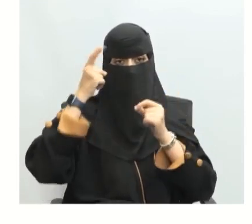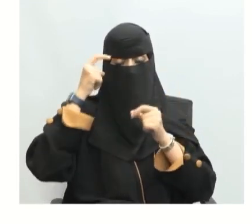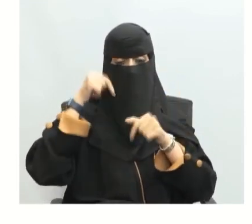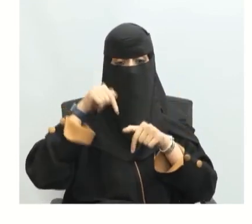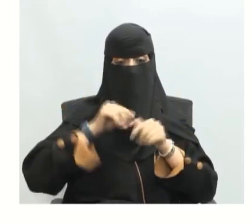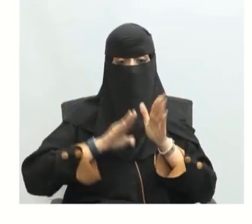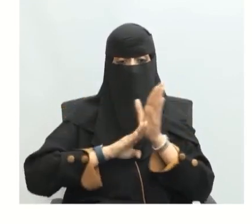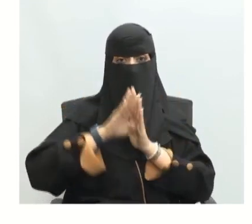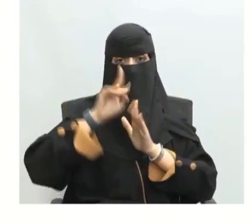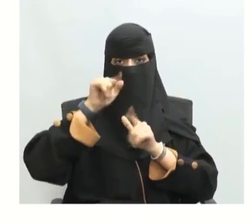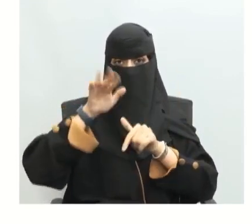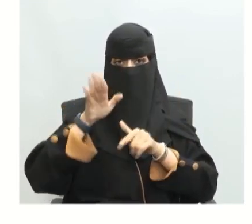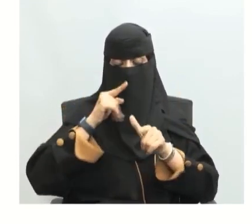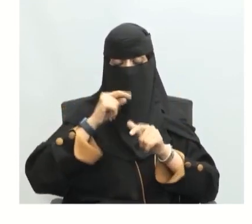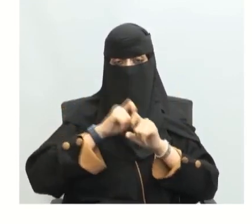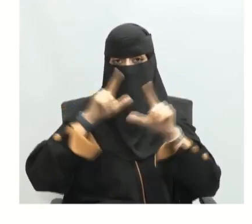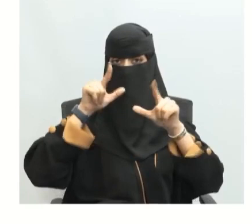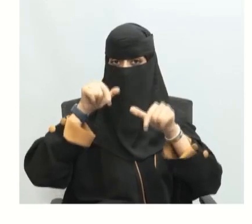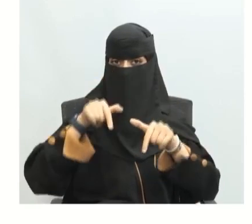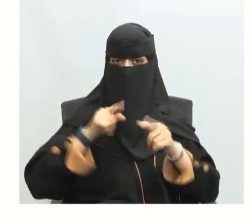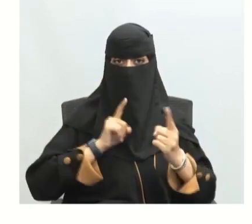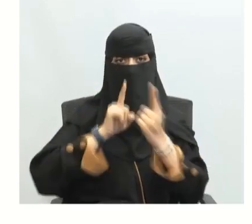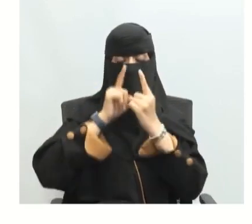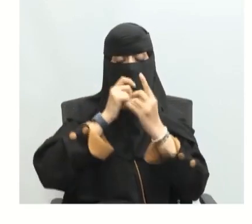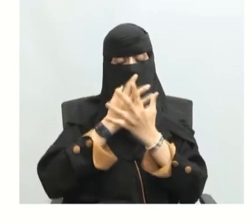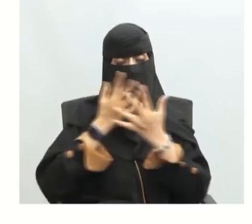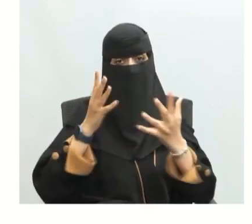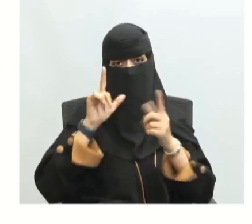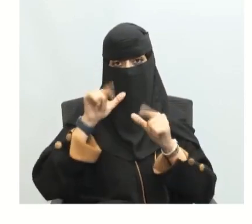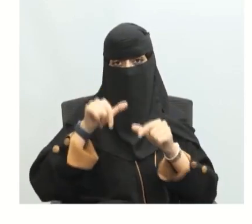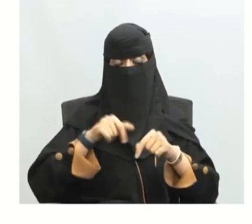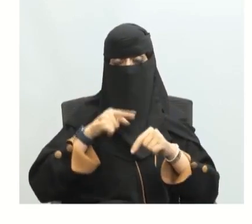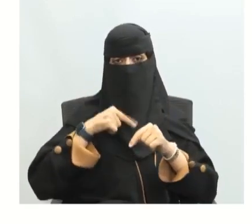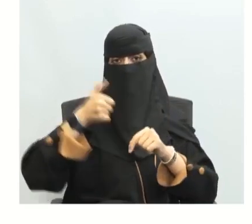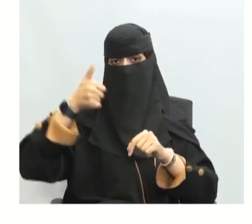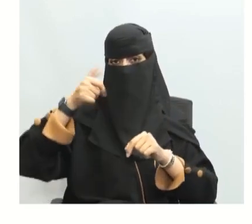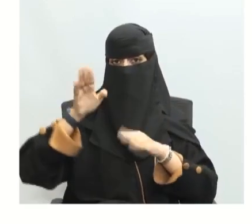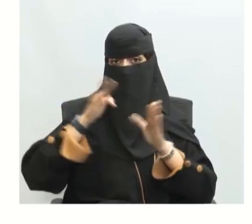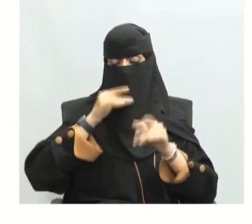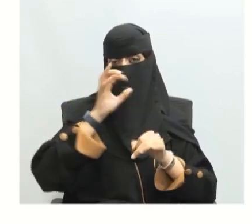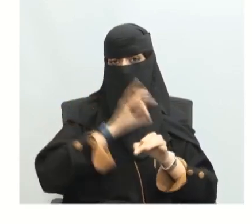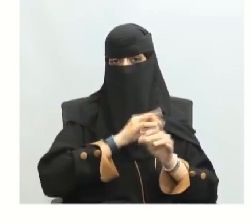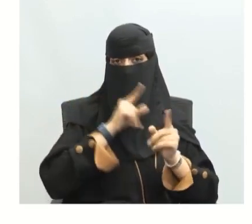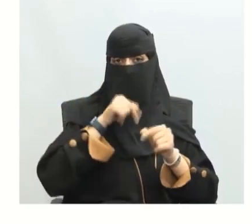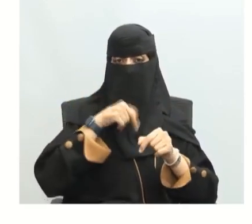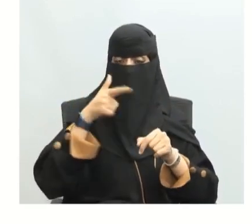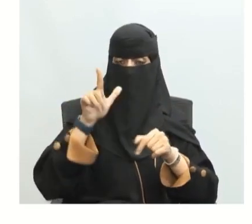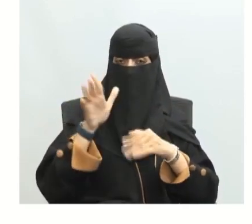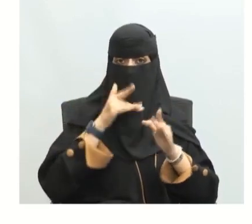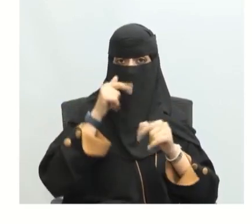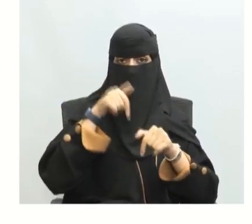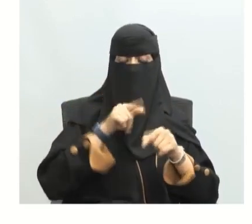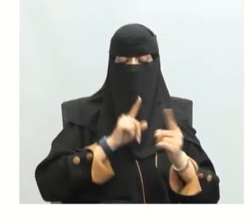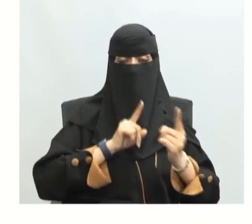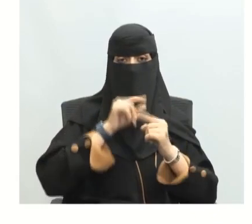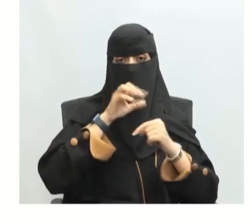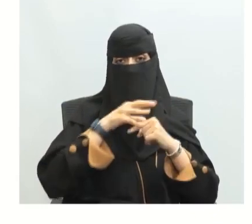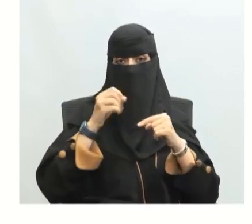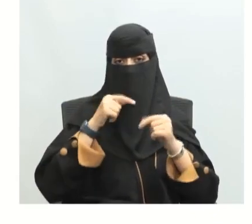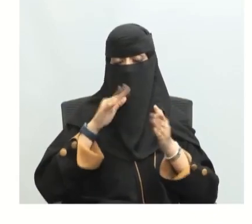يعزز لدينا او يظهر لنا مواقف الكثير من مواقف الايجابيه ايضا يصحح لدينا المواقف